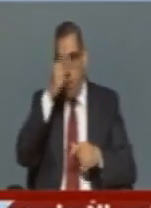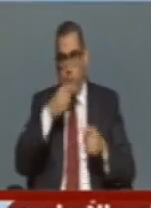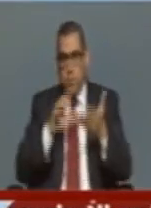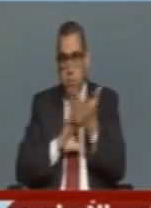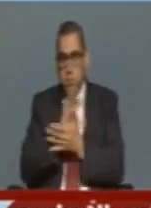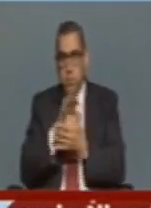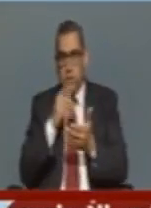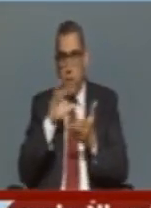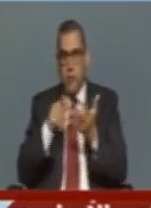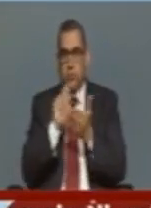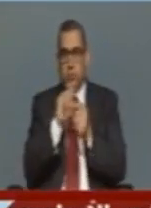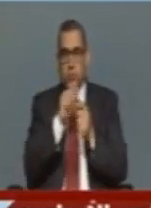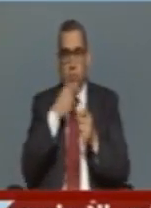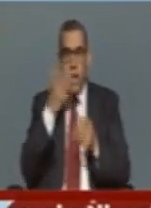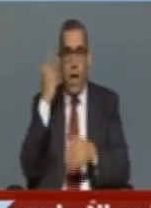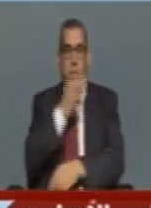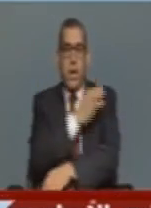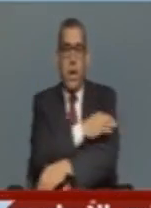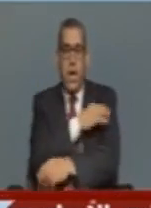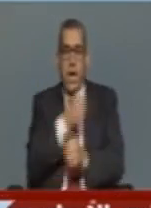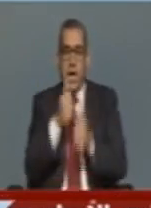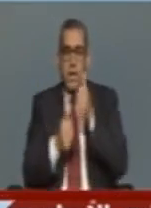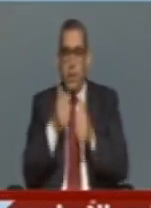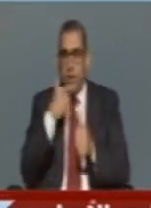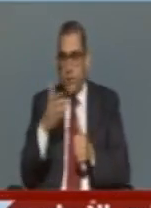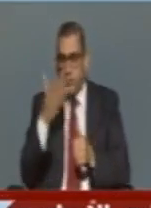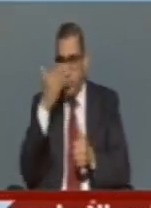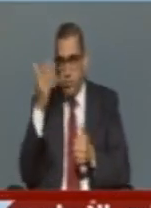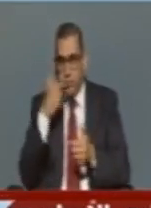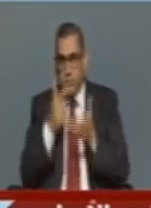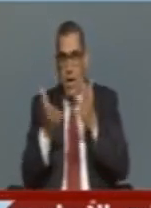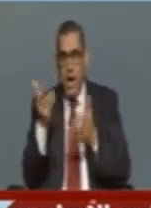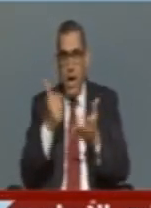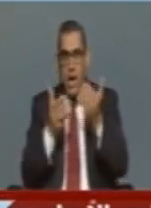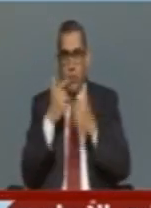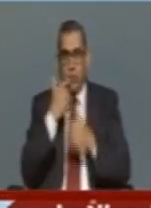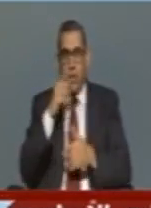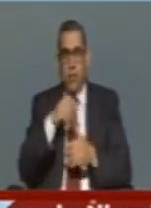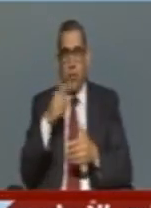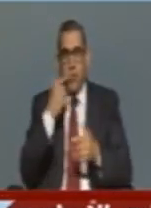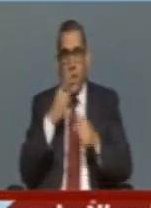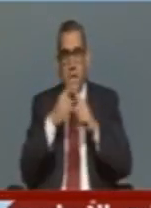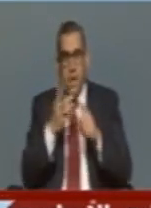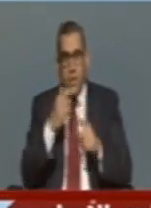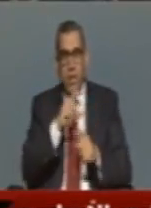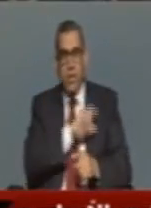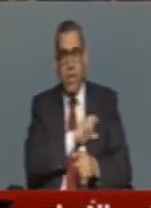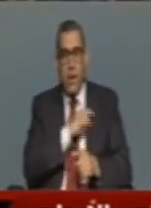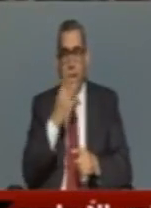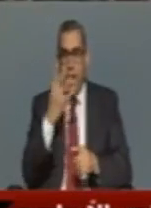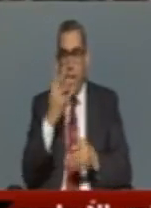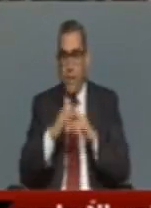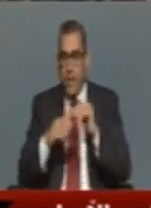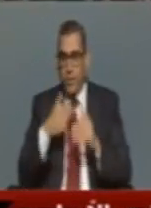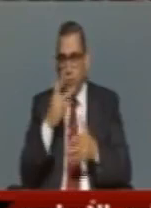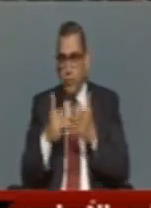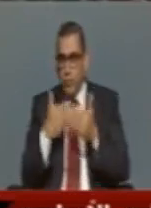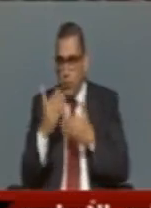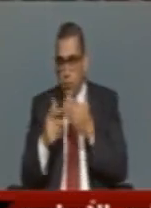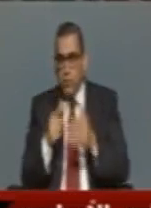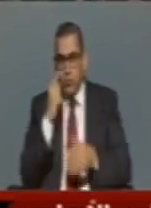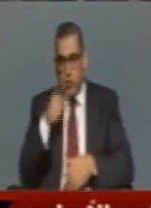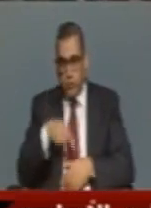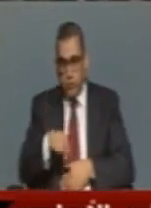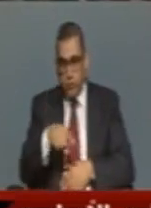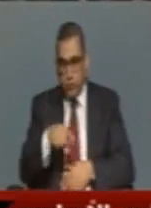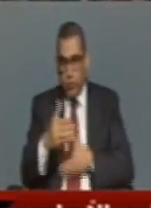جزء. وعملنا اختبار وطني NST للفهم القرائي والحسابي لطلاب الصف الرابع، والحقيقة نتيجته هتطلع قريب جدا